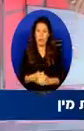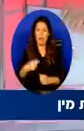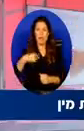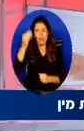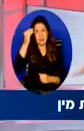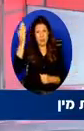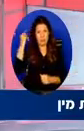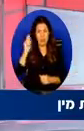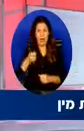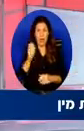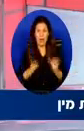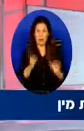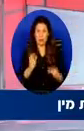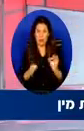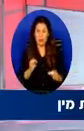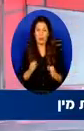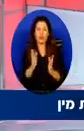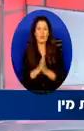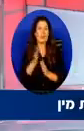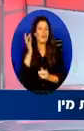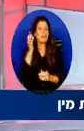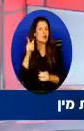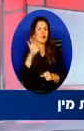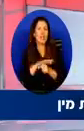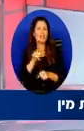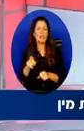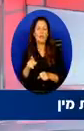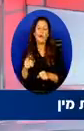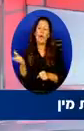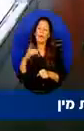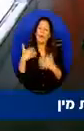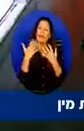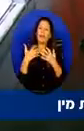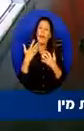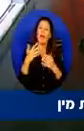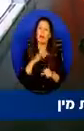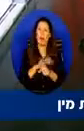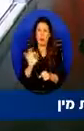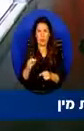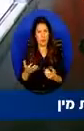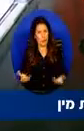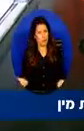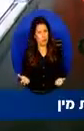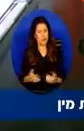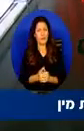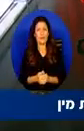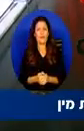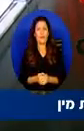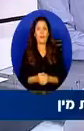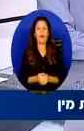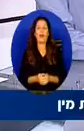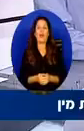שביקש מננסת לתאר את האונס שעבר עליה. לא, ממש בקצרה. לא, רק לומר כך.